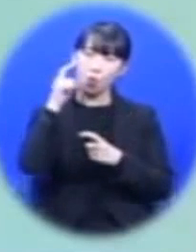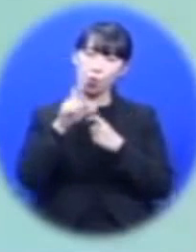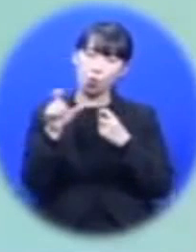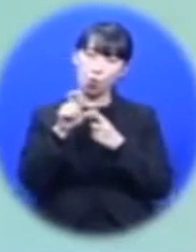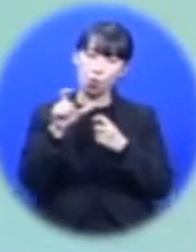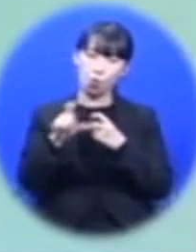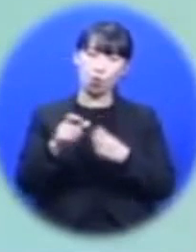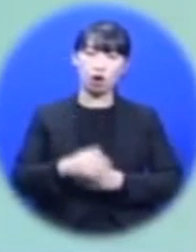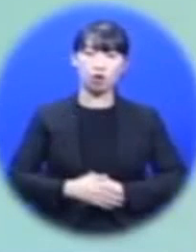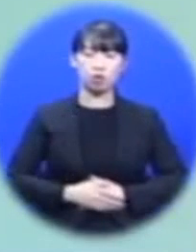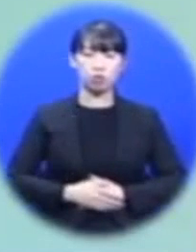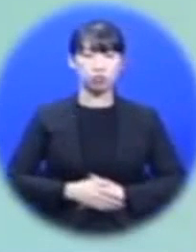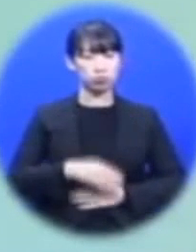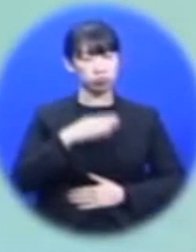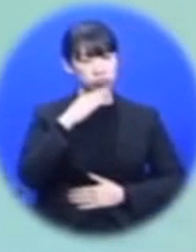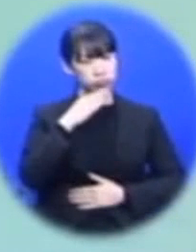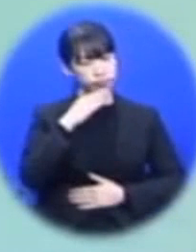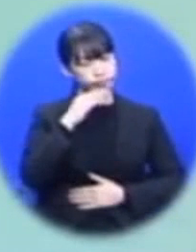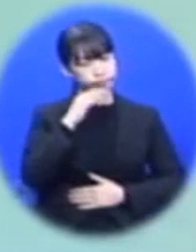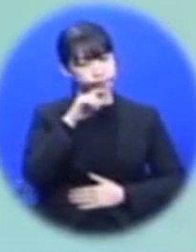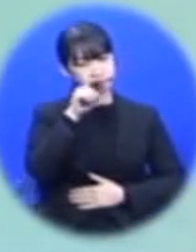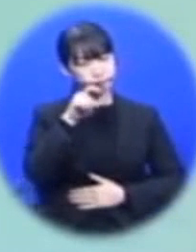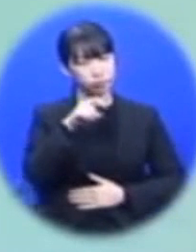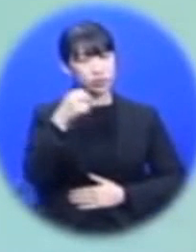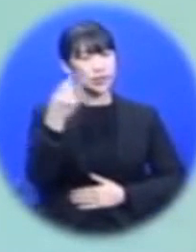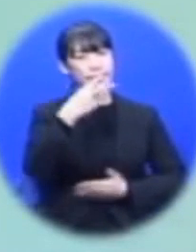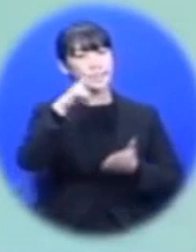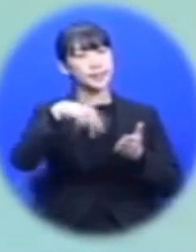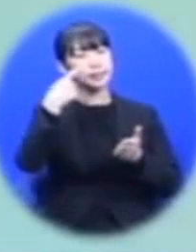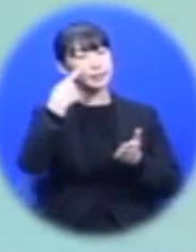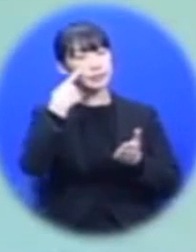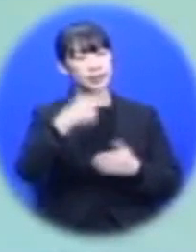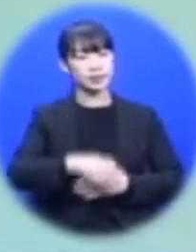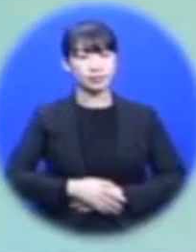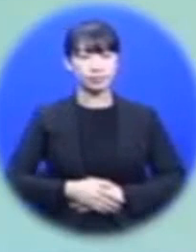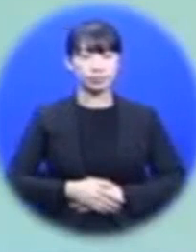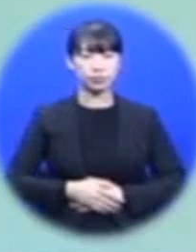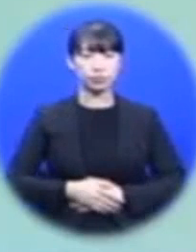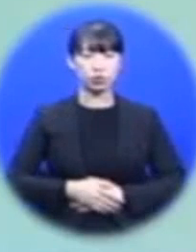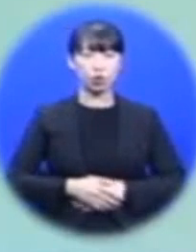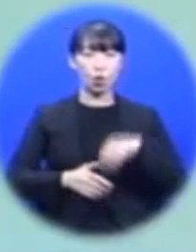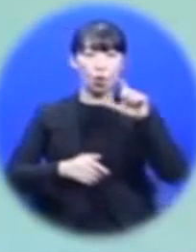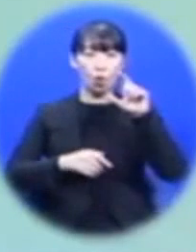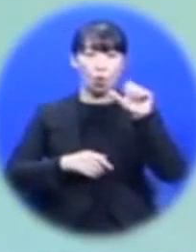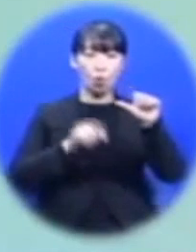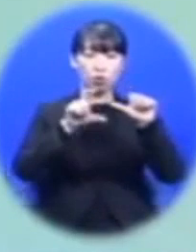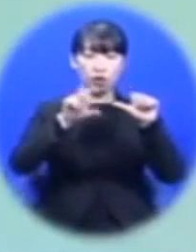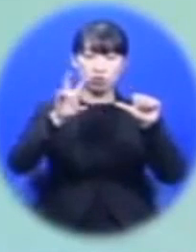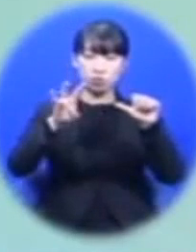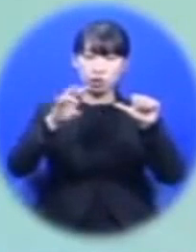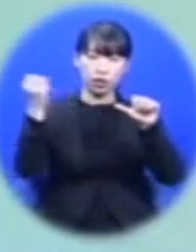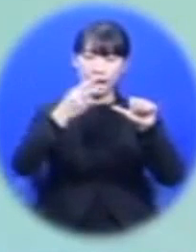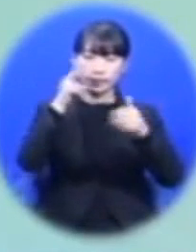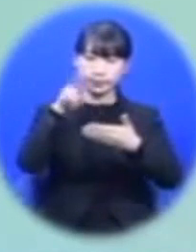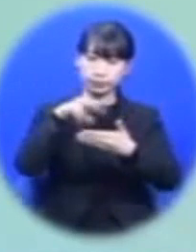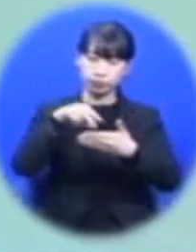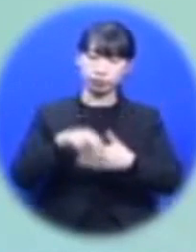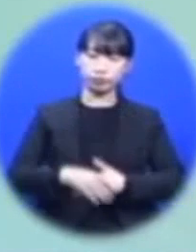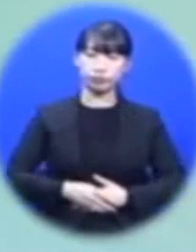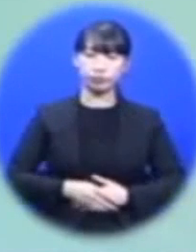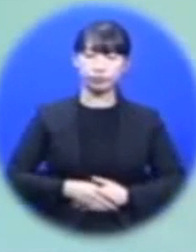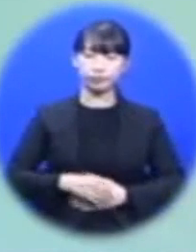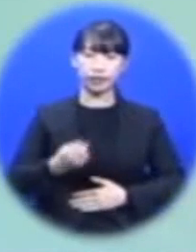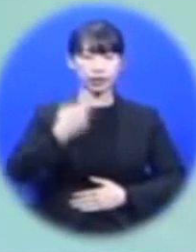고민입니다 그래 그러면 다시 한번 또 읽어 봐라 그래서 요한복음 5장 24절을 또 읽었어요 그리고 또